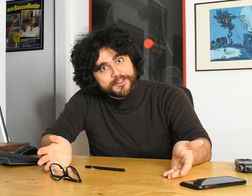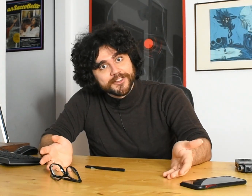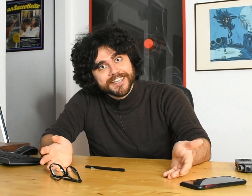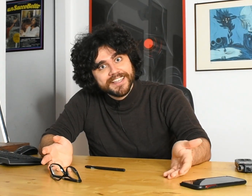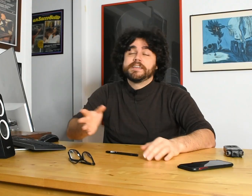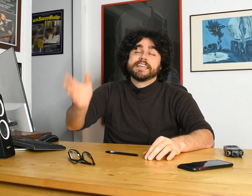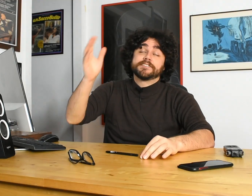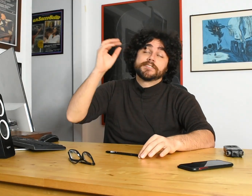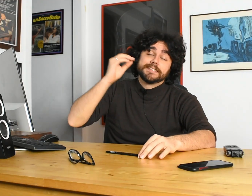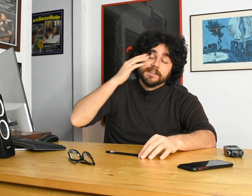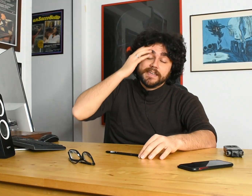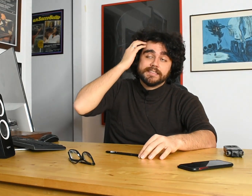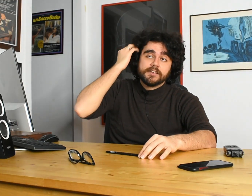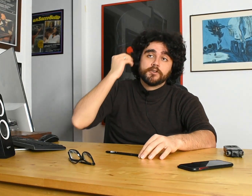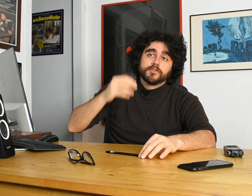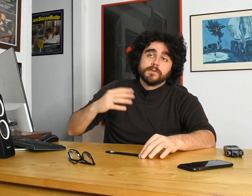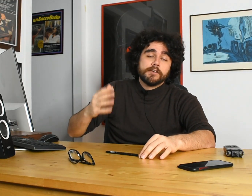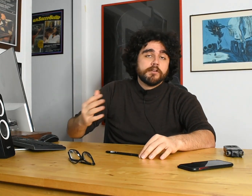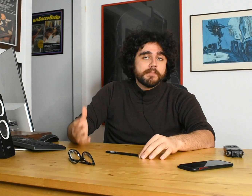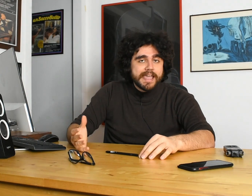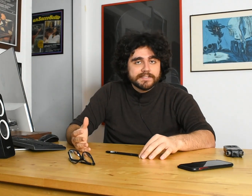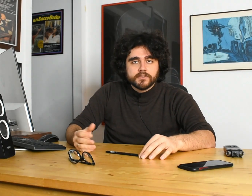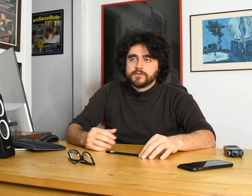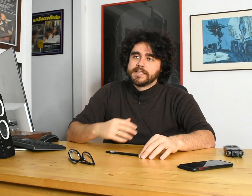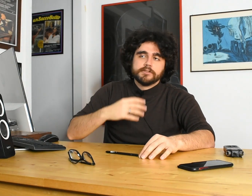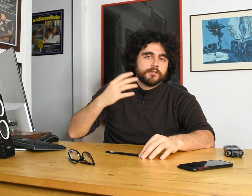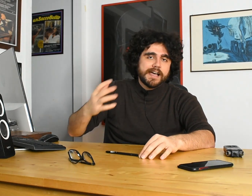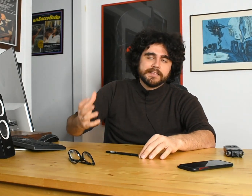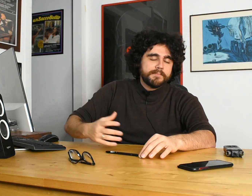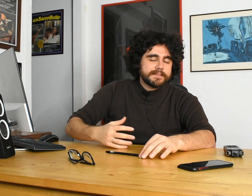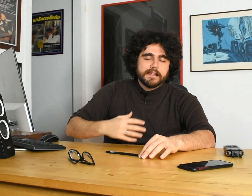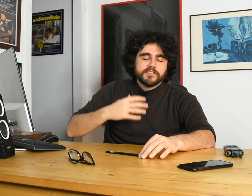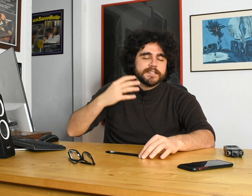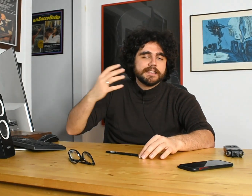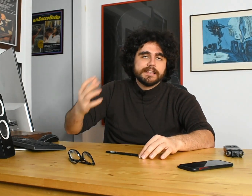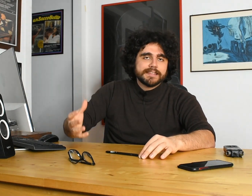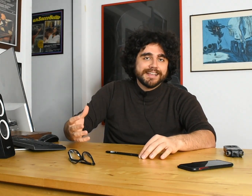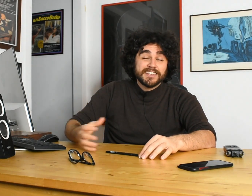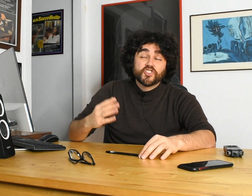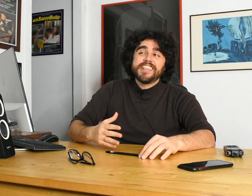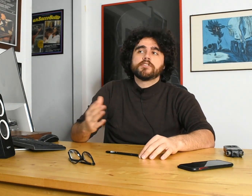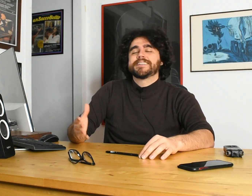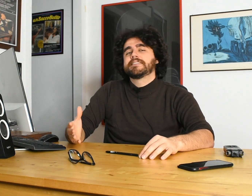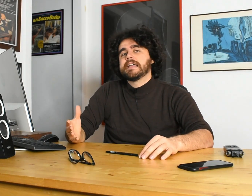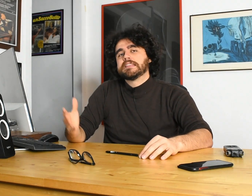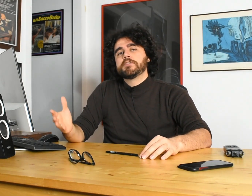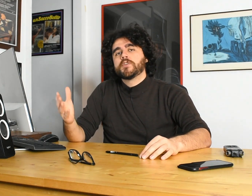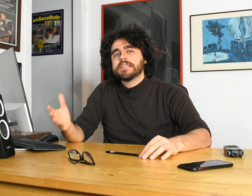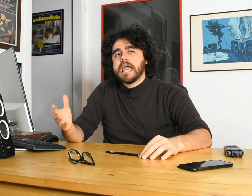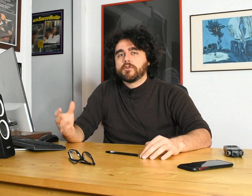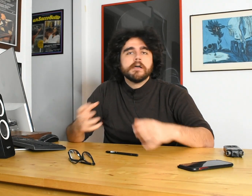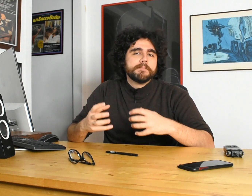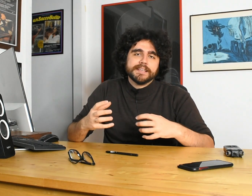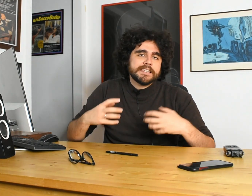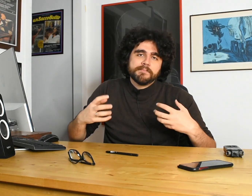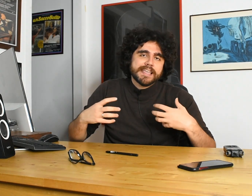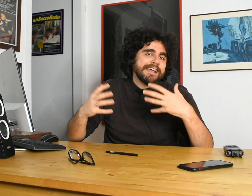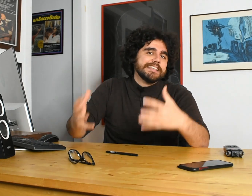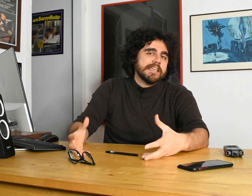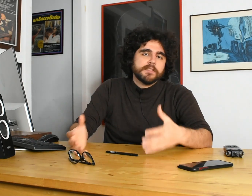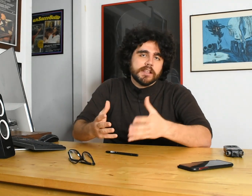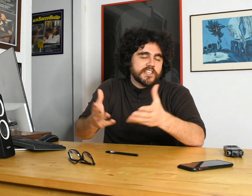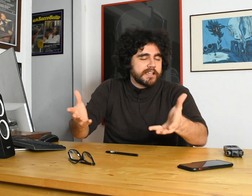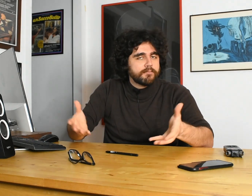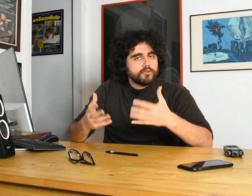È la storia delle frodi? Perché sostanzialmente nel corso di un anno e mezzo sono stati trovati, a parte dell'Agenzia delle Entrate, 170 milioni di euro presi in